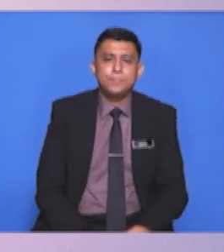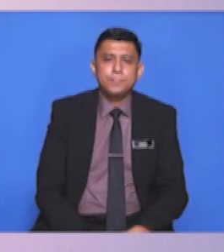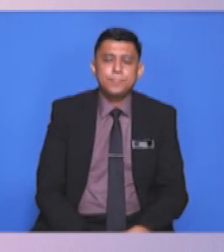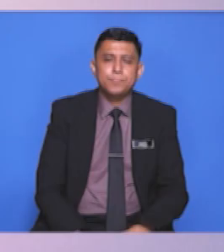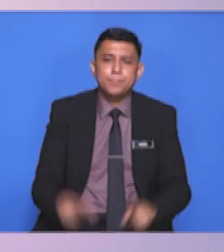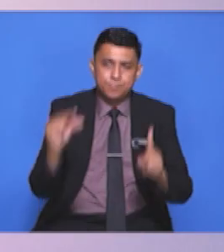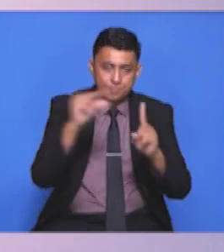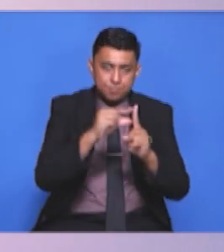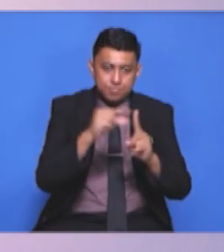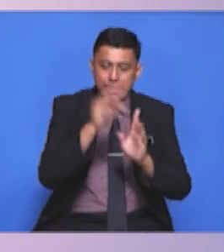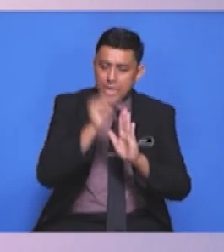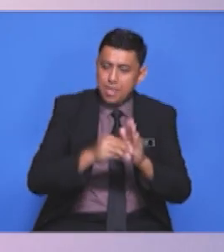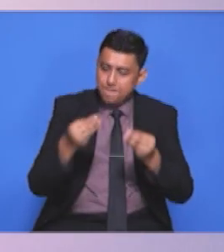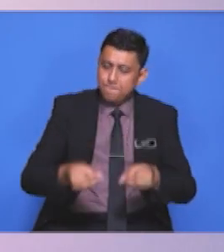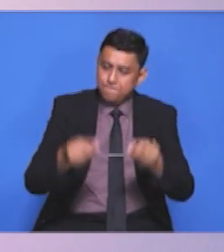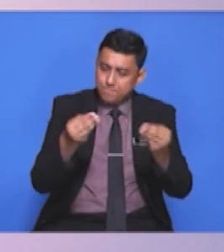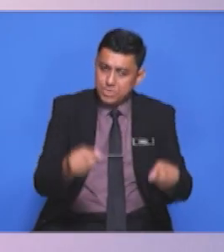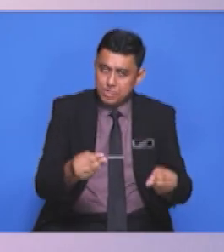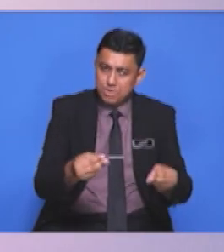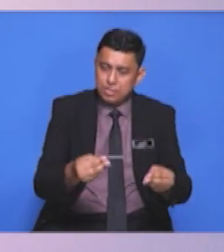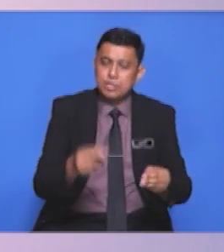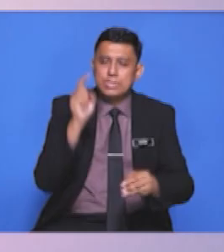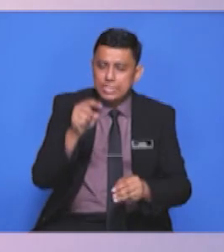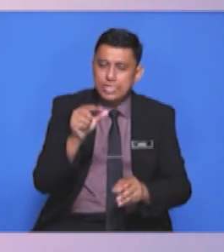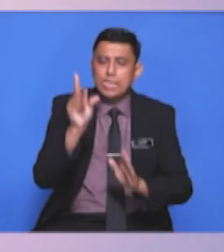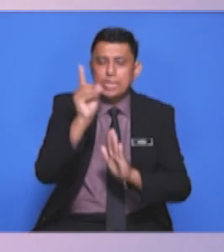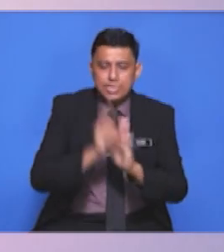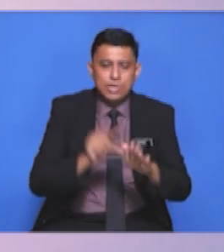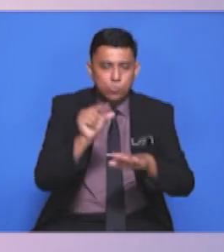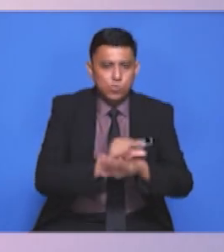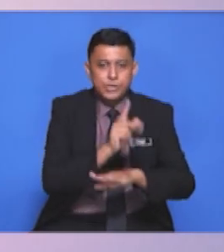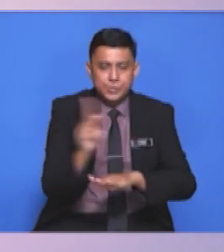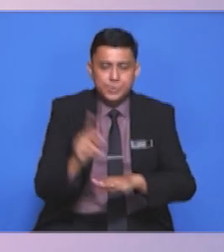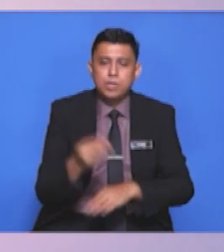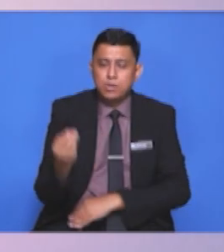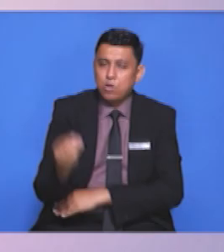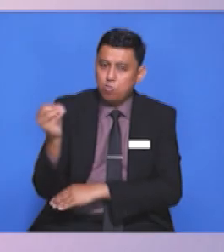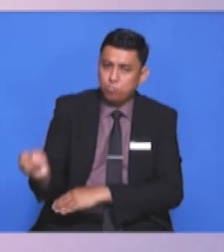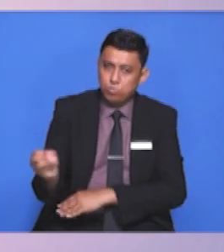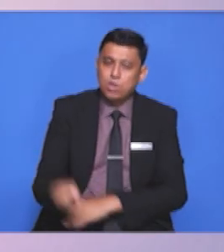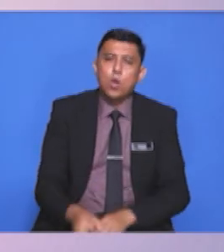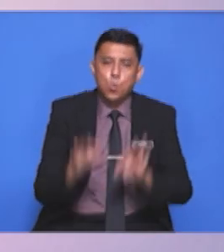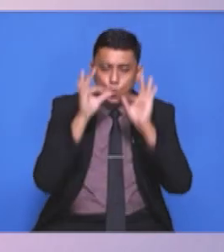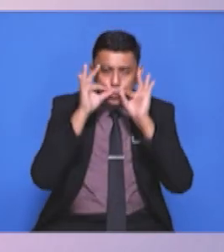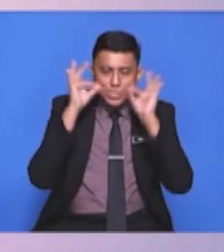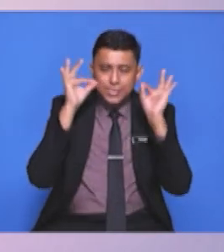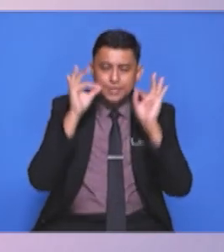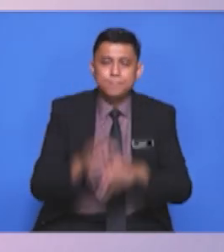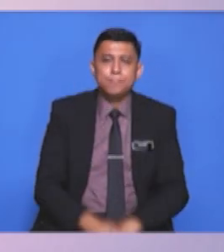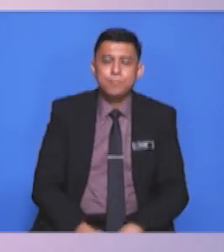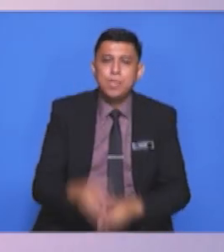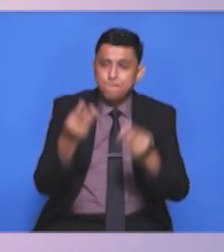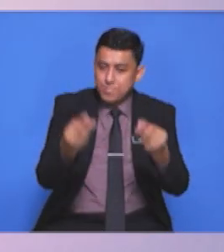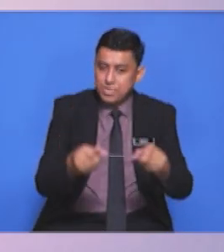perkataan memberi mesti adegan crane objek yang berikutnya yelah kucing merupakan